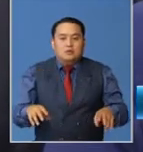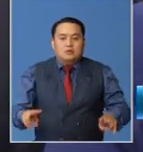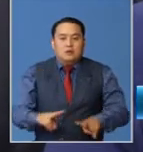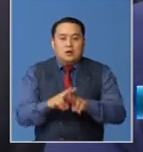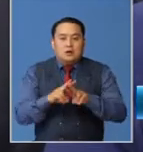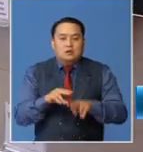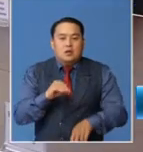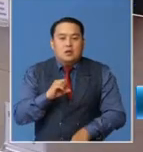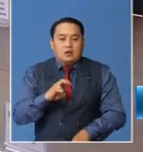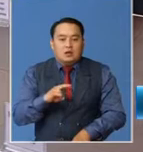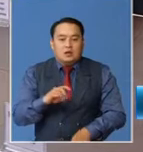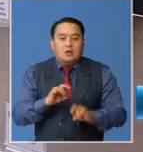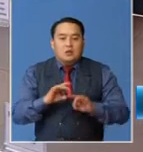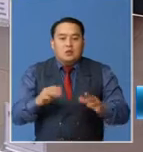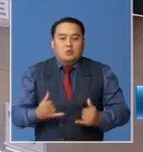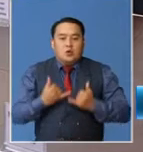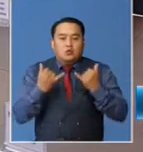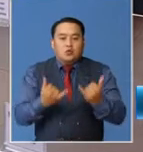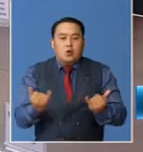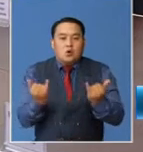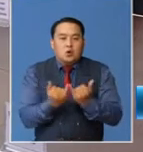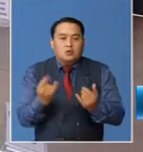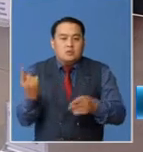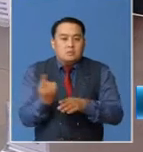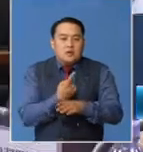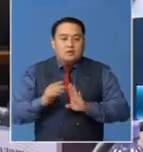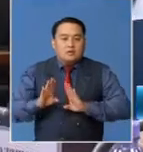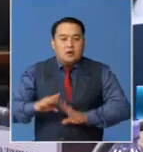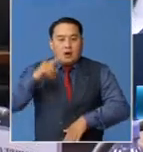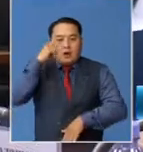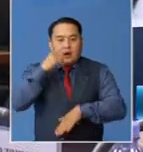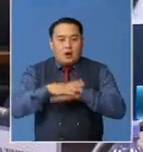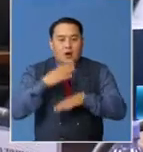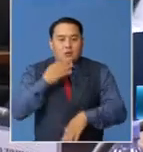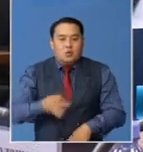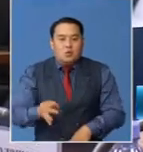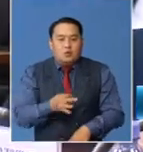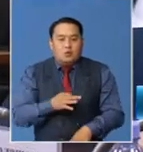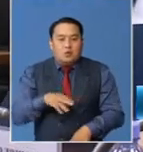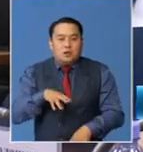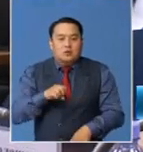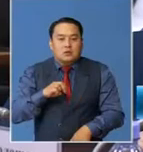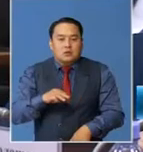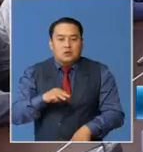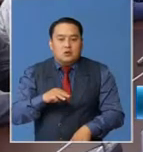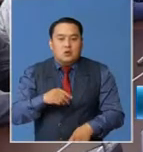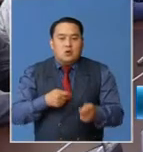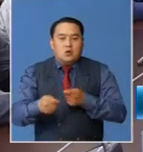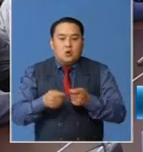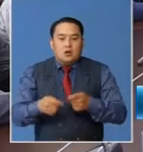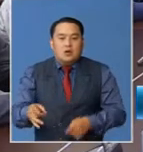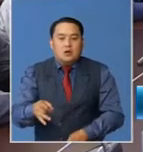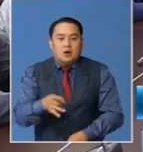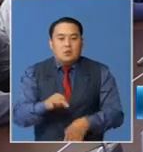Жанат Нурпейсов. Как отметил почетный гость на встрече с первым заместителем акима Алматинской области Лазатом Турлашевым, руководством